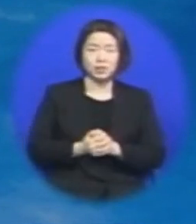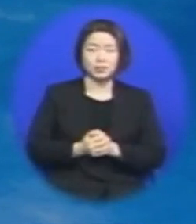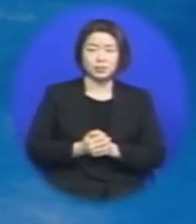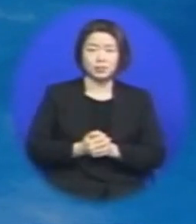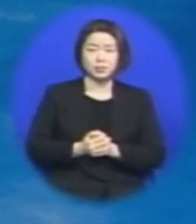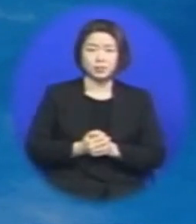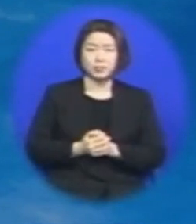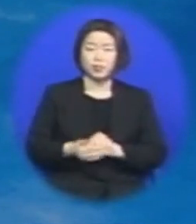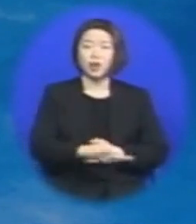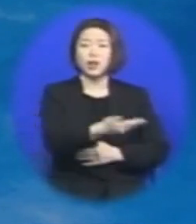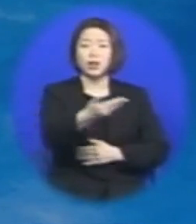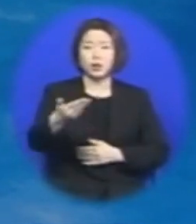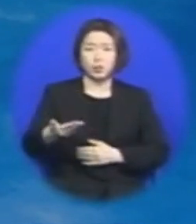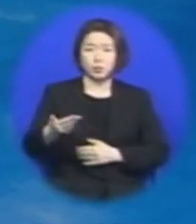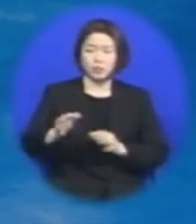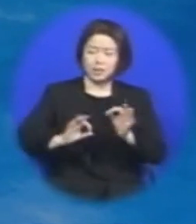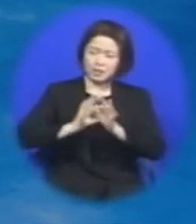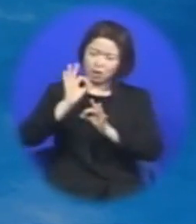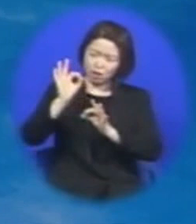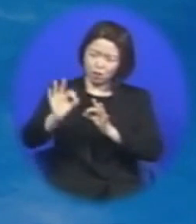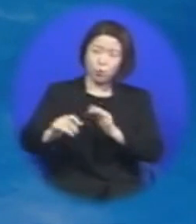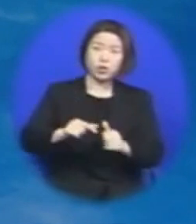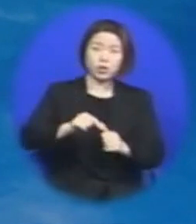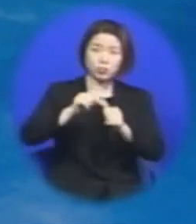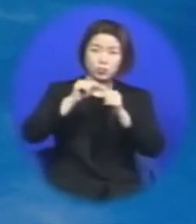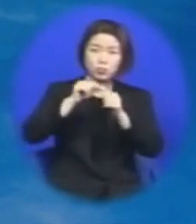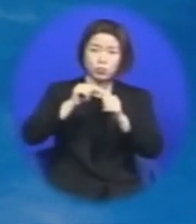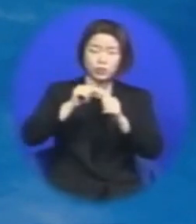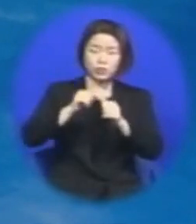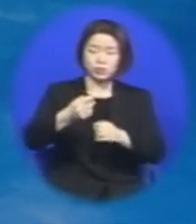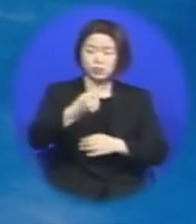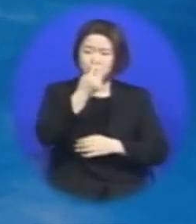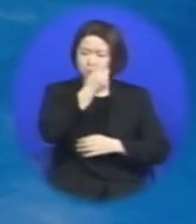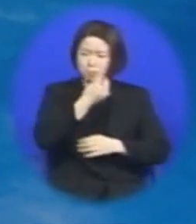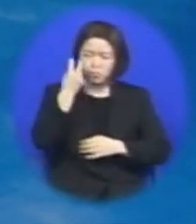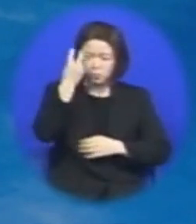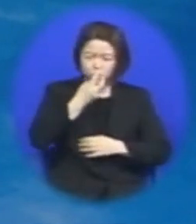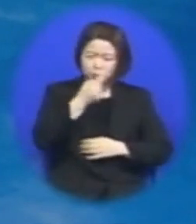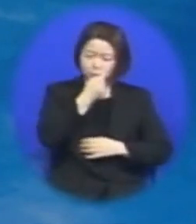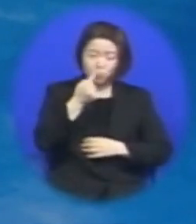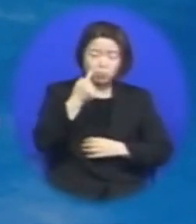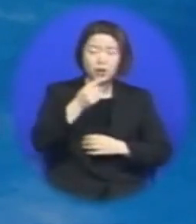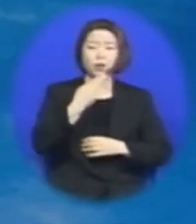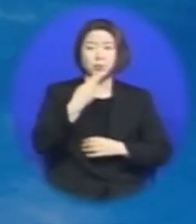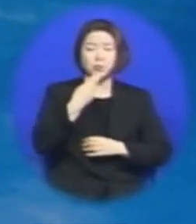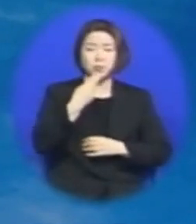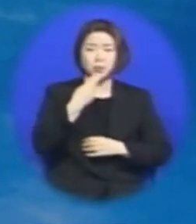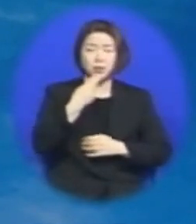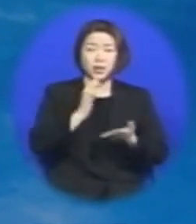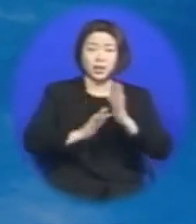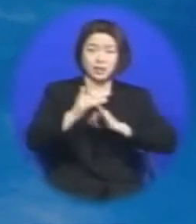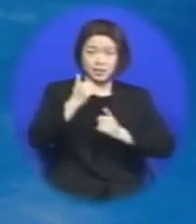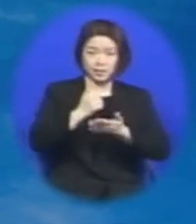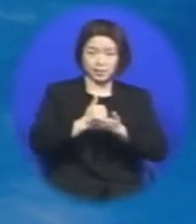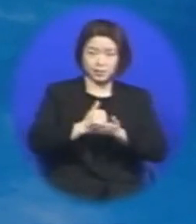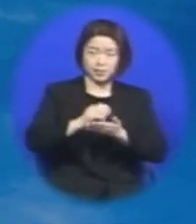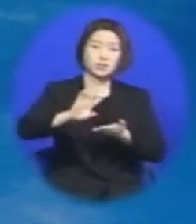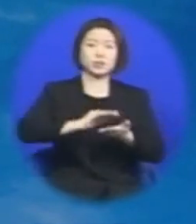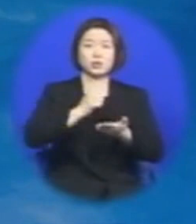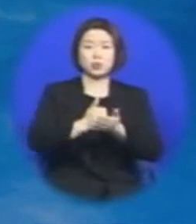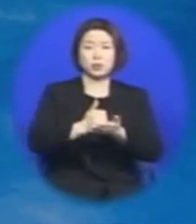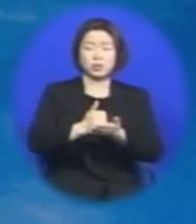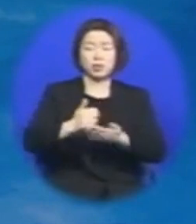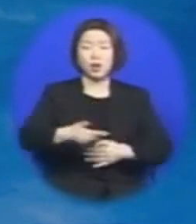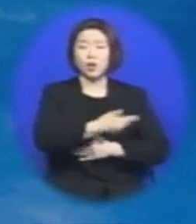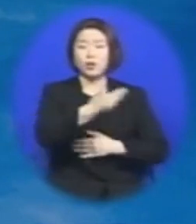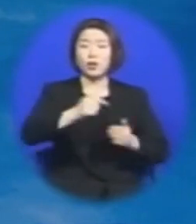사람이에요 여러분의 영원한 구원은 보장되어 있는게 아닙니다 아직 예수 그리스도께서 너희 안에 계신